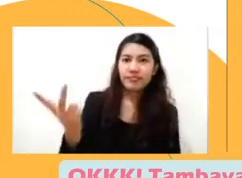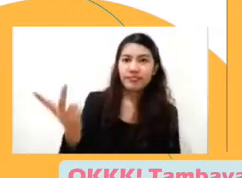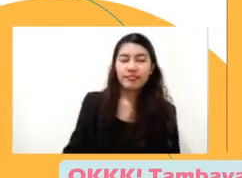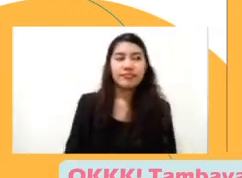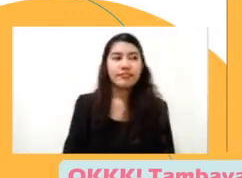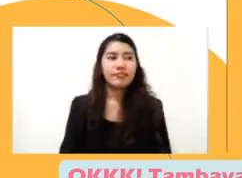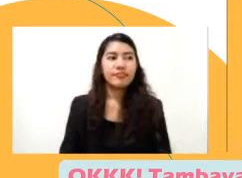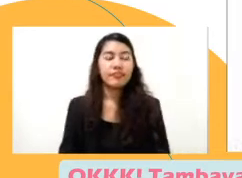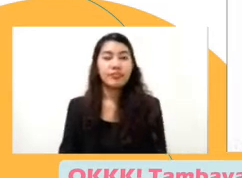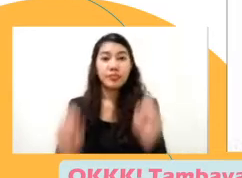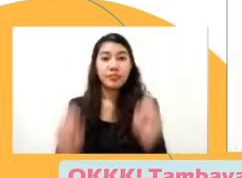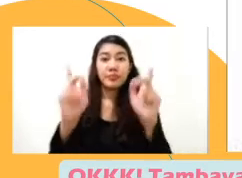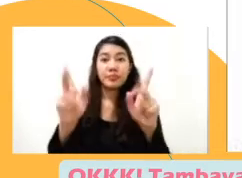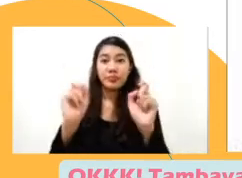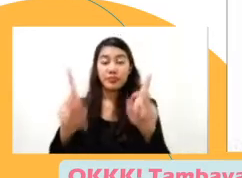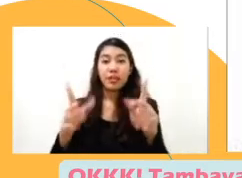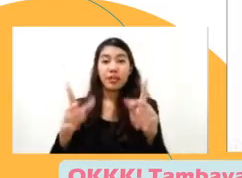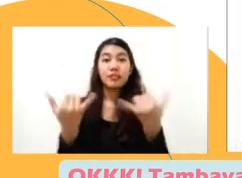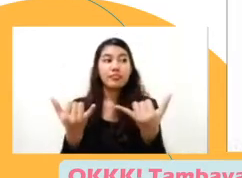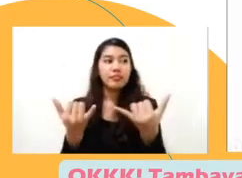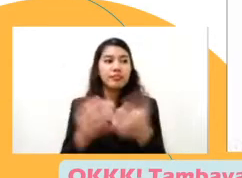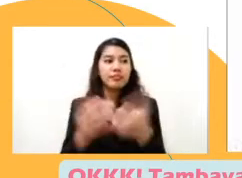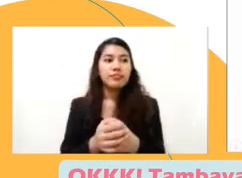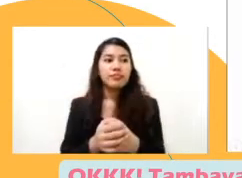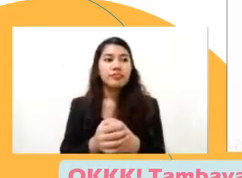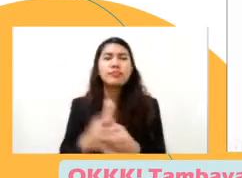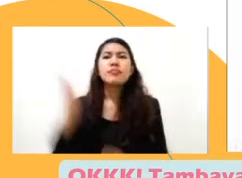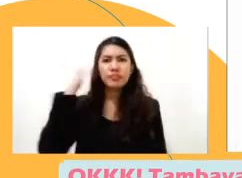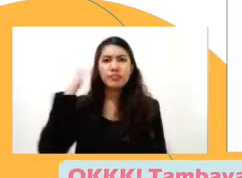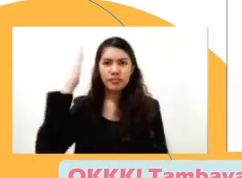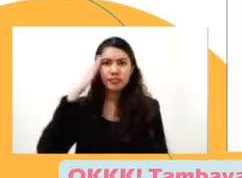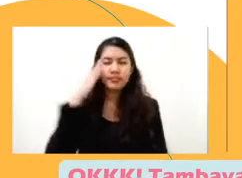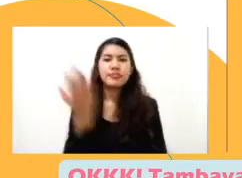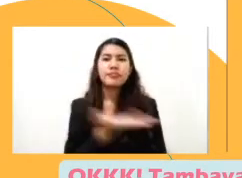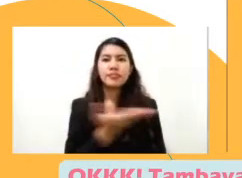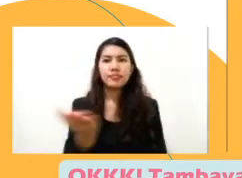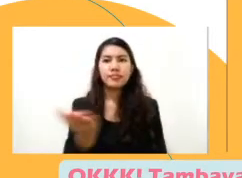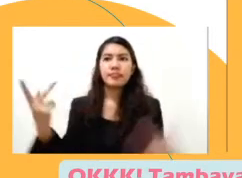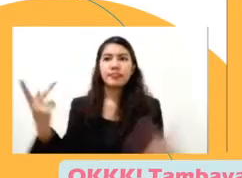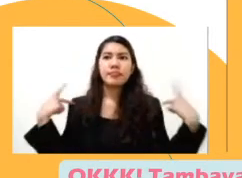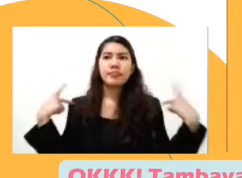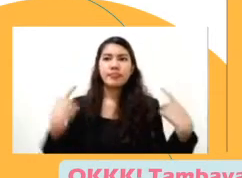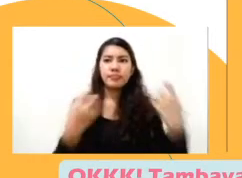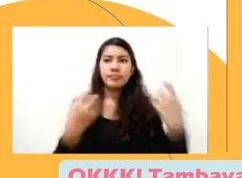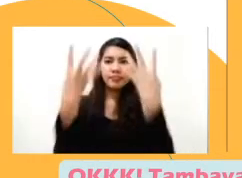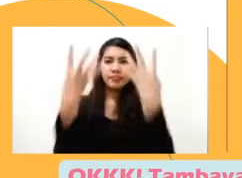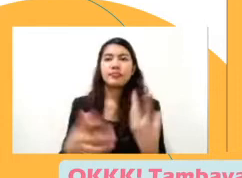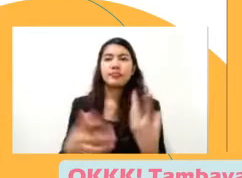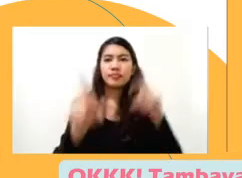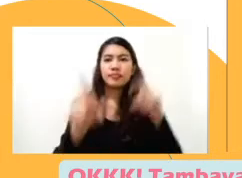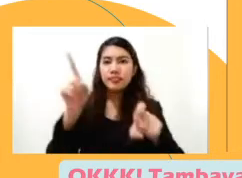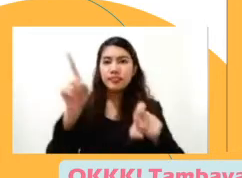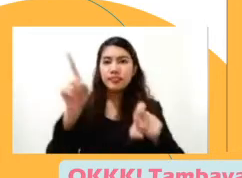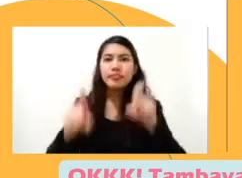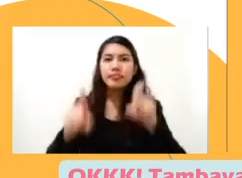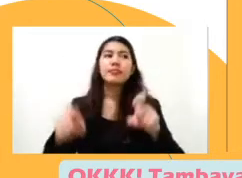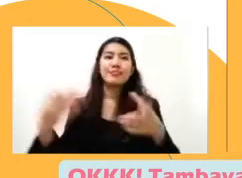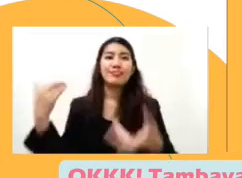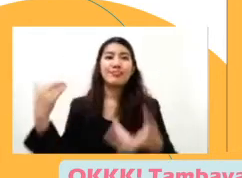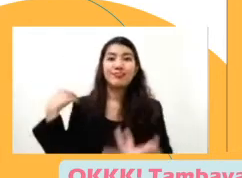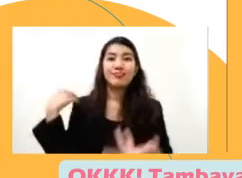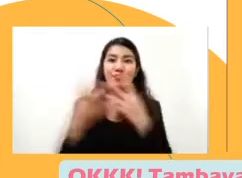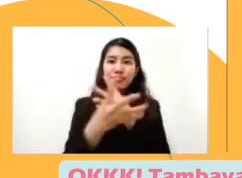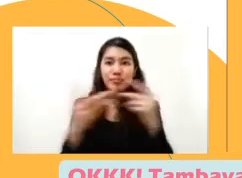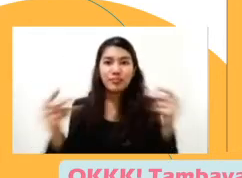Ayan! So ating mga katambayers, alam natin marami tayong mga tanong, marami tayong mga hindi pa na-address na mga